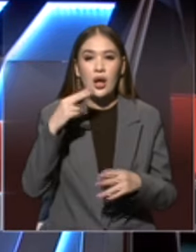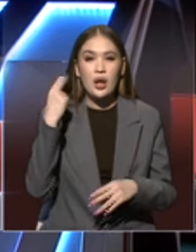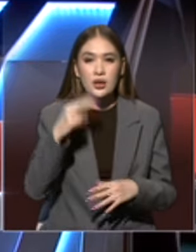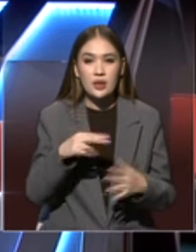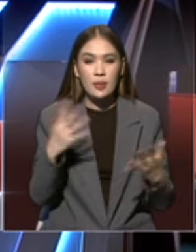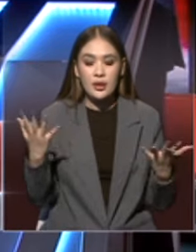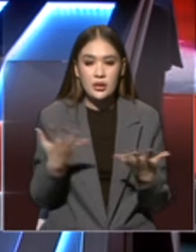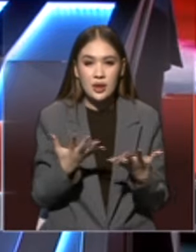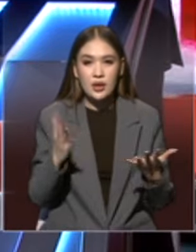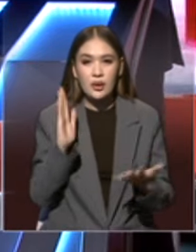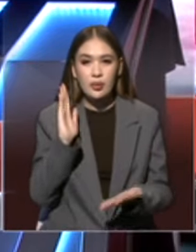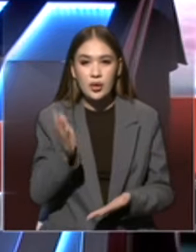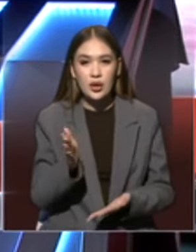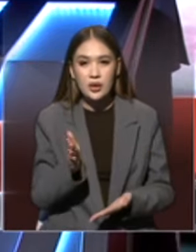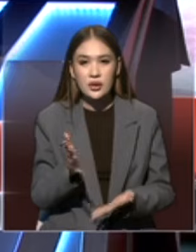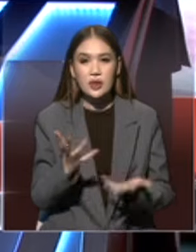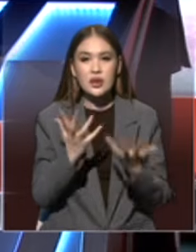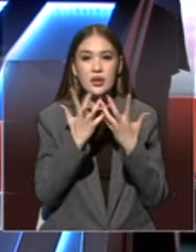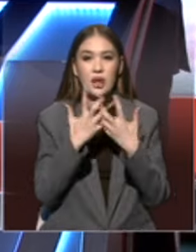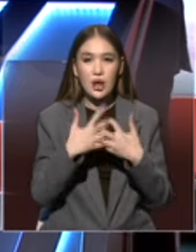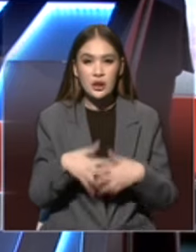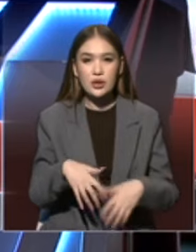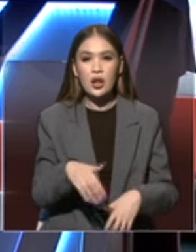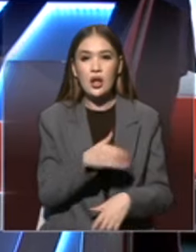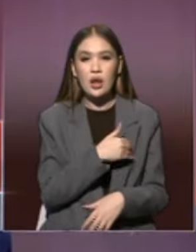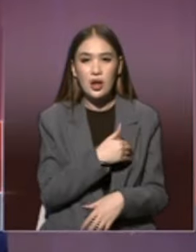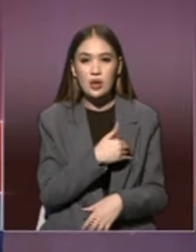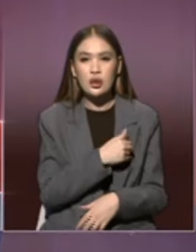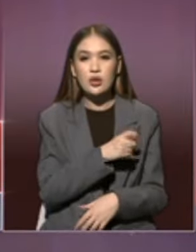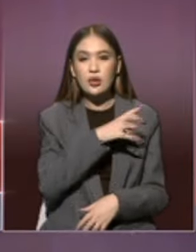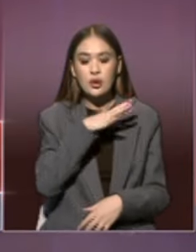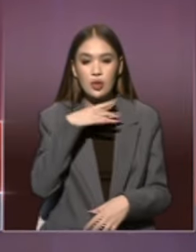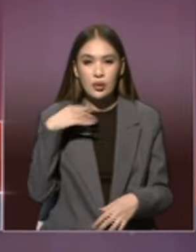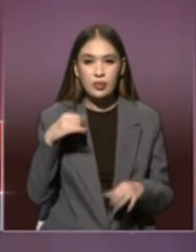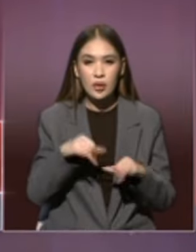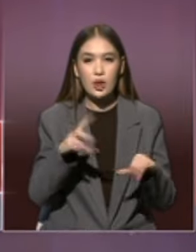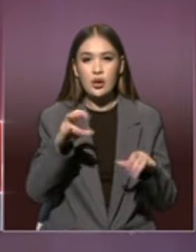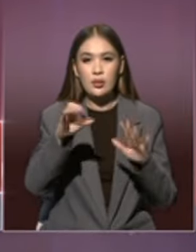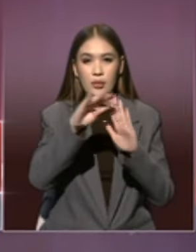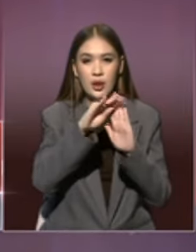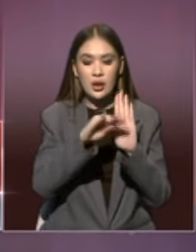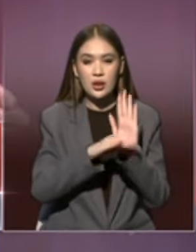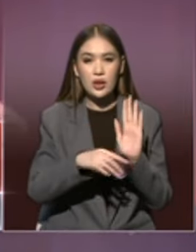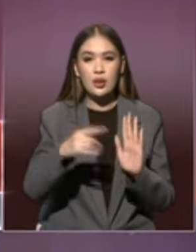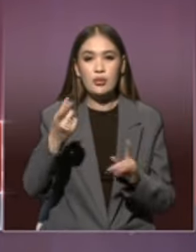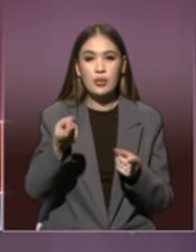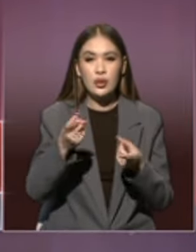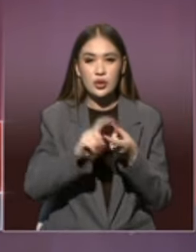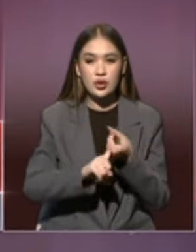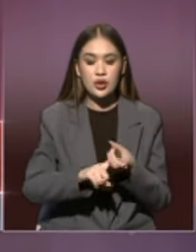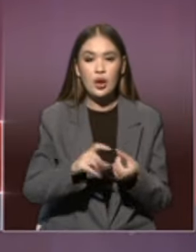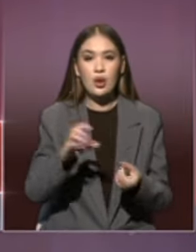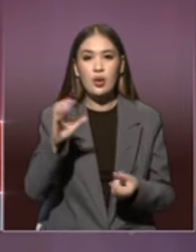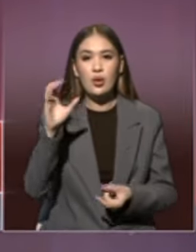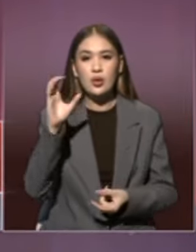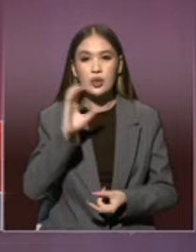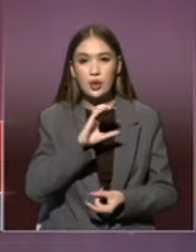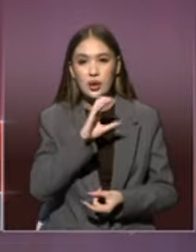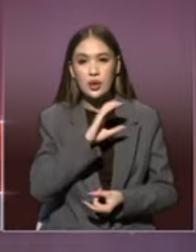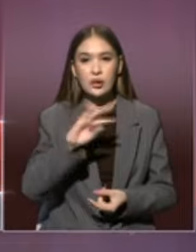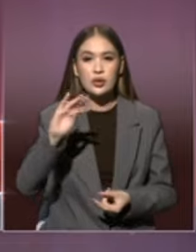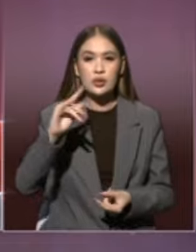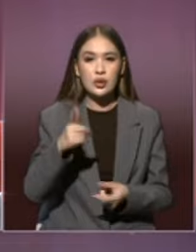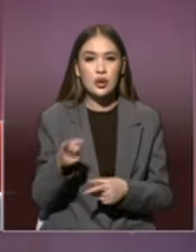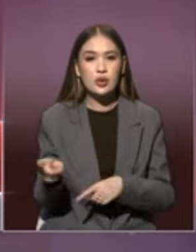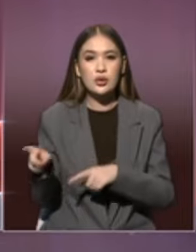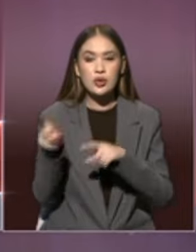болады? Сан қуалап бар ғой ертең өздеріңізге белгілі. Бізде бағдарлама бойынша бұған дейін оңтүстіктен солтүстік аймаққа көшу